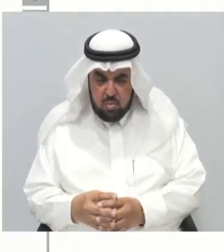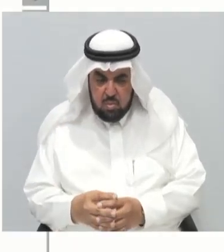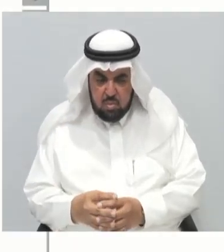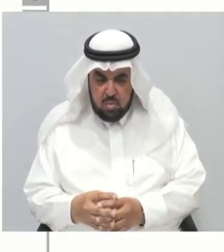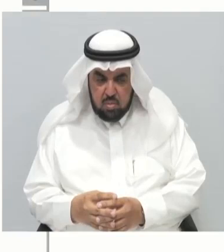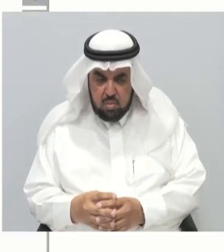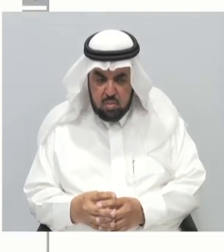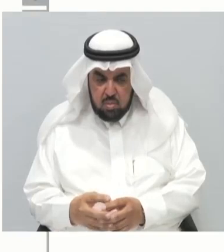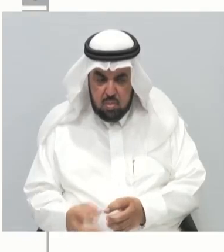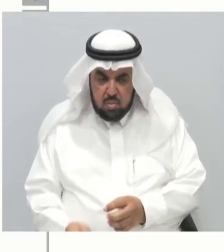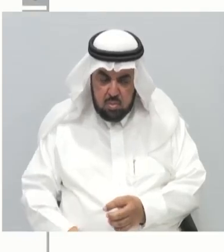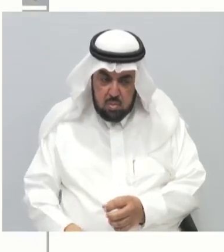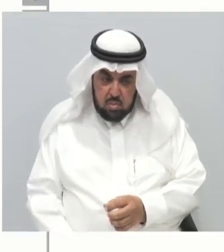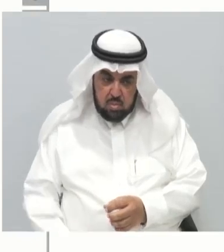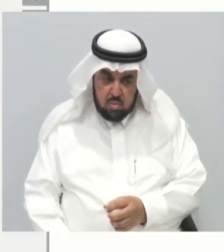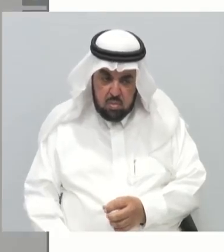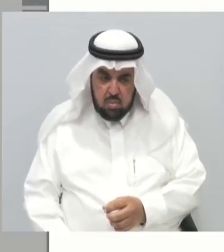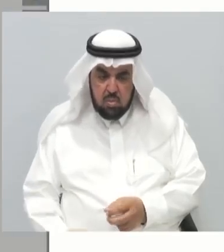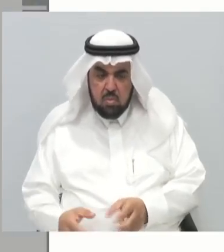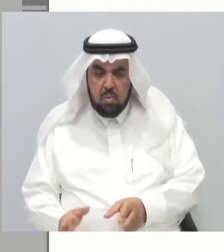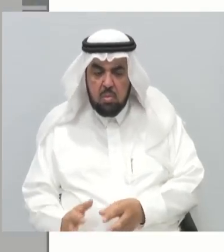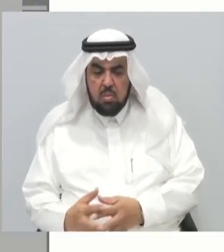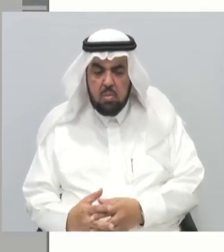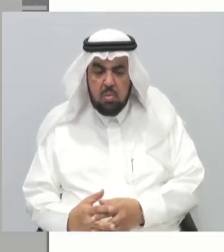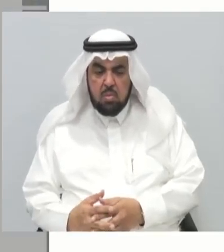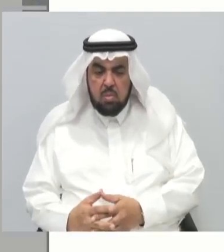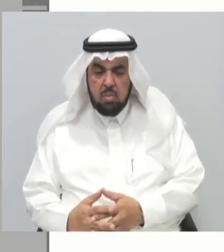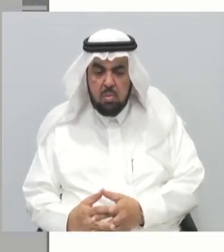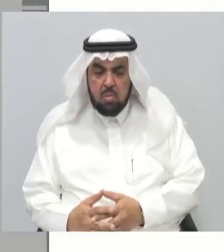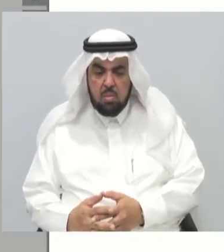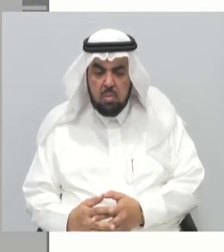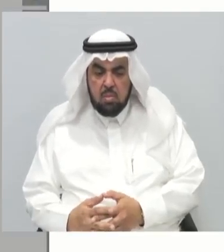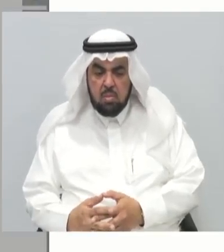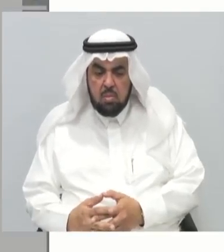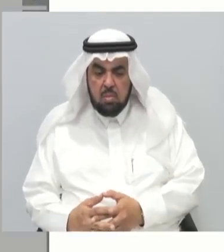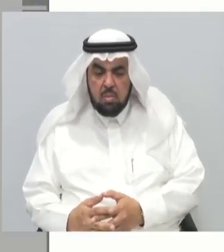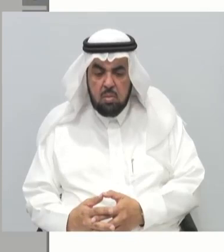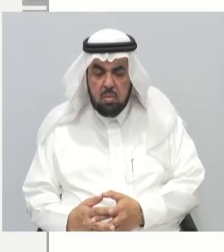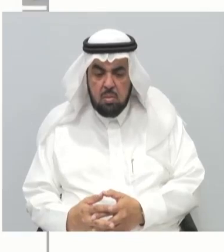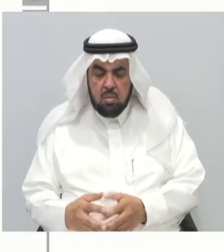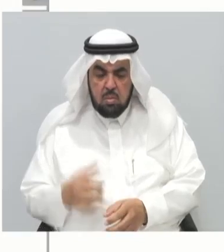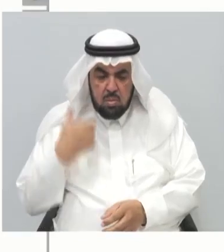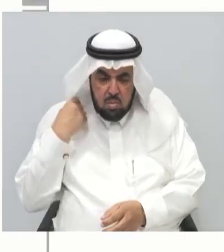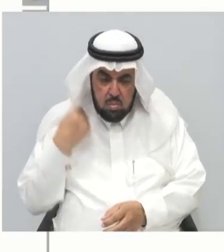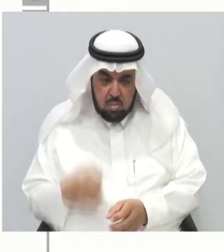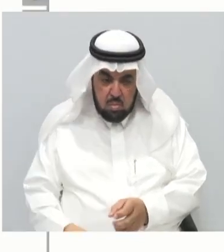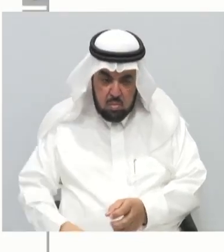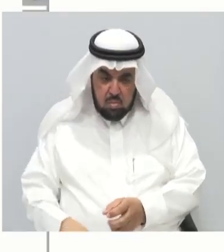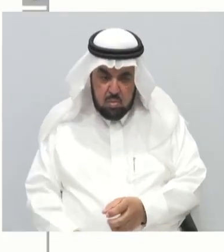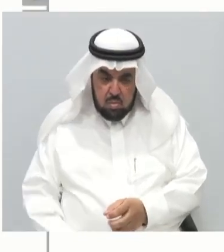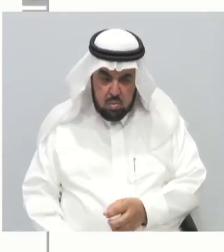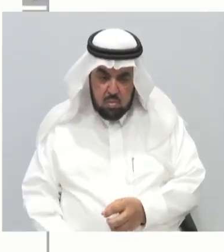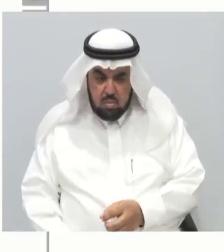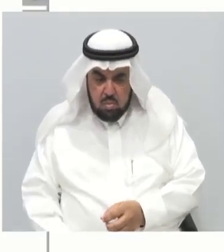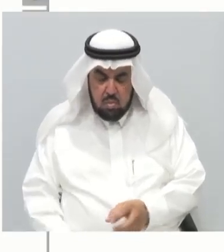نجد بعد ما قمنا بعمليه الفتح خلاص خلصنا من هذه فتحنا مشروع جديد انا اريد الان ان اقوم